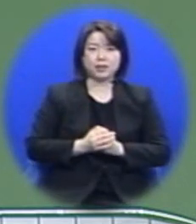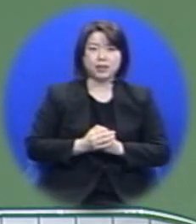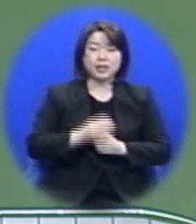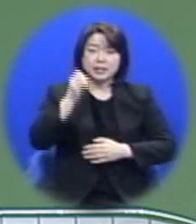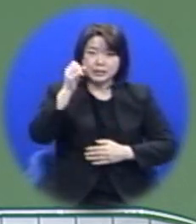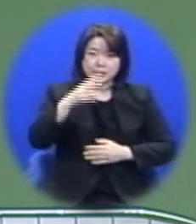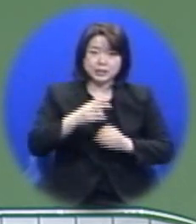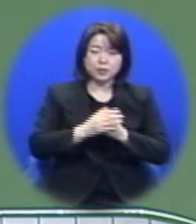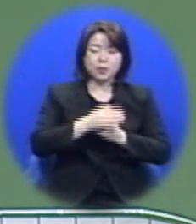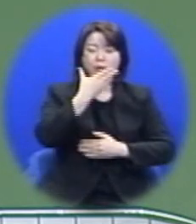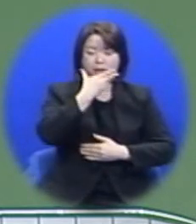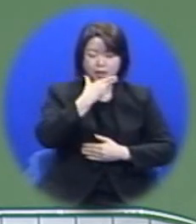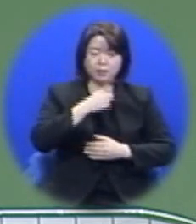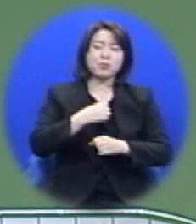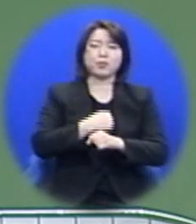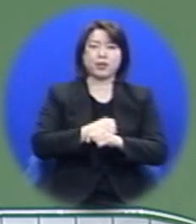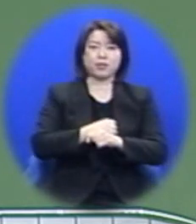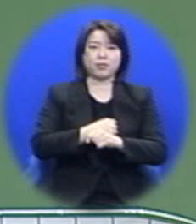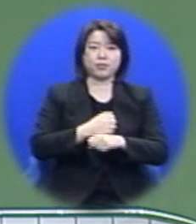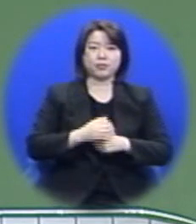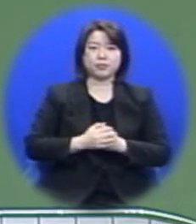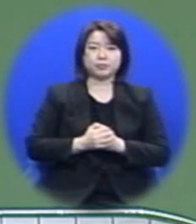그리고 행복합니다.